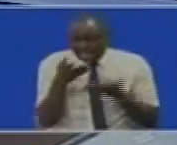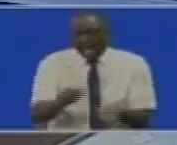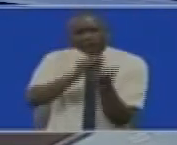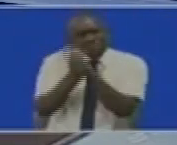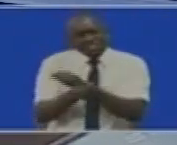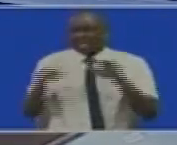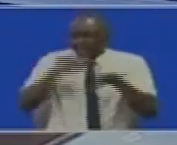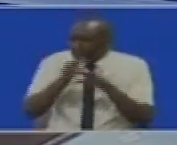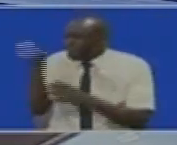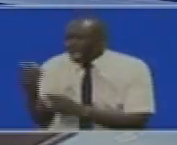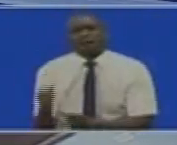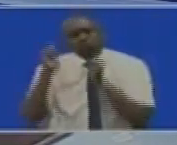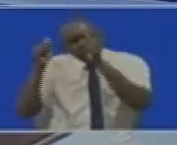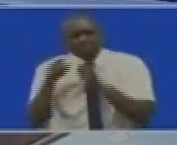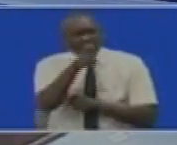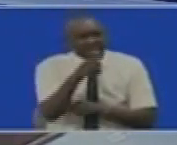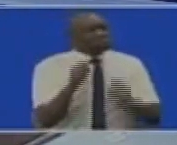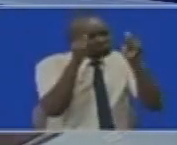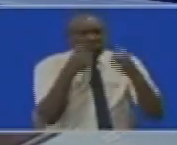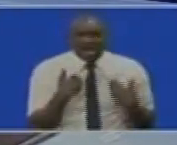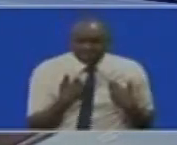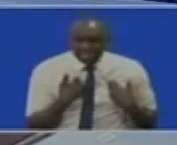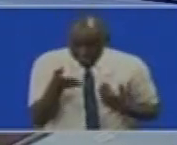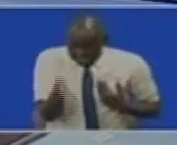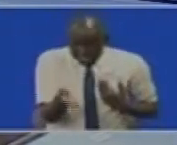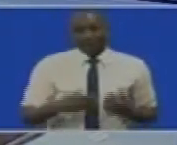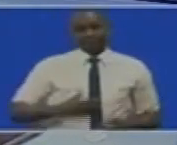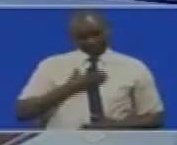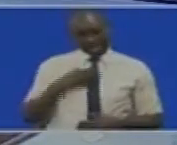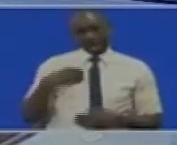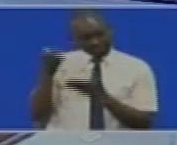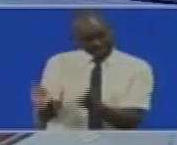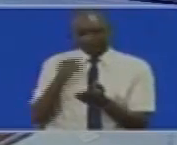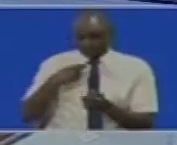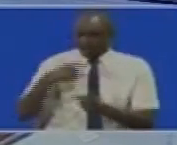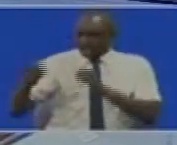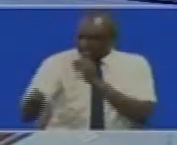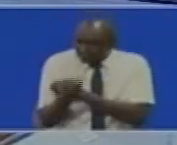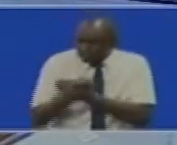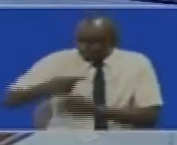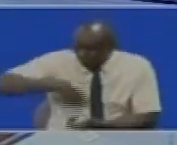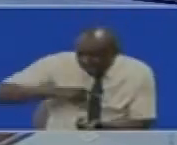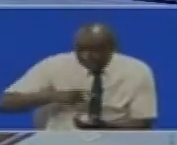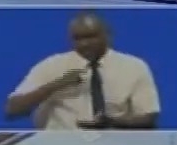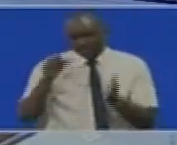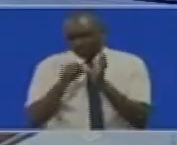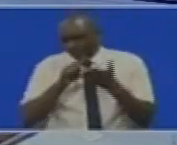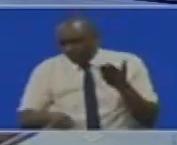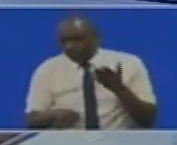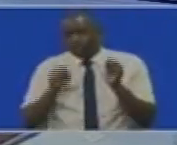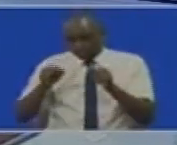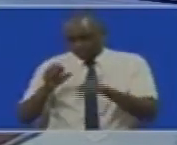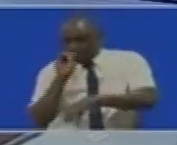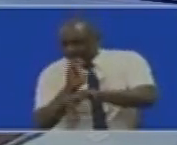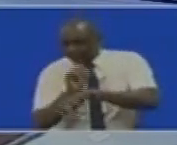kuwa taifa la migomo? Tuna mgeni wetu hapa studio ambaye atatupa mawili matatu kuhusiana na swala hilo, vile vile ushauri